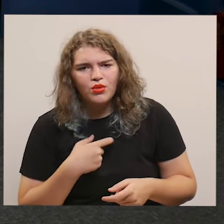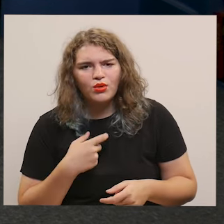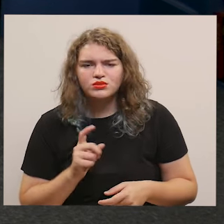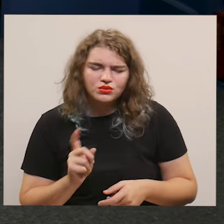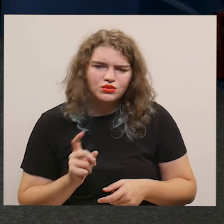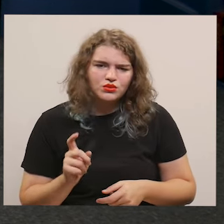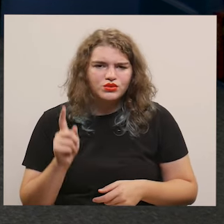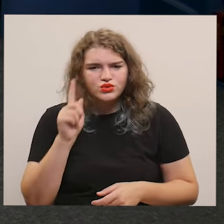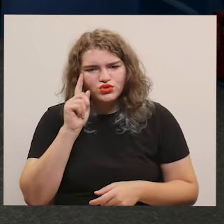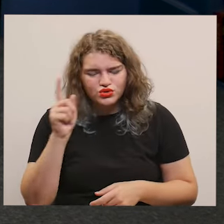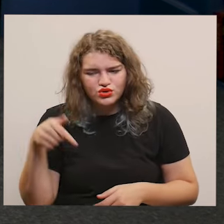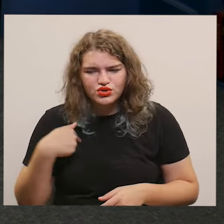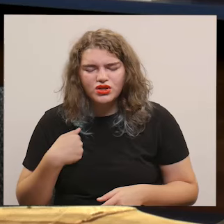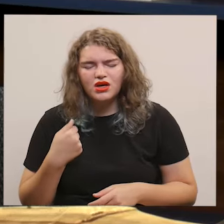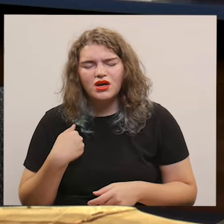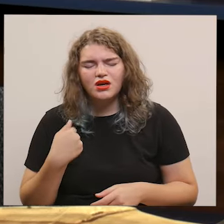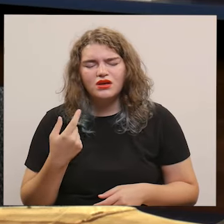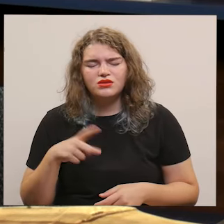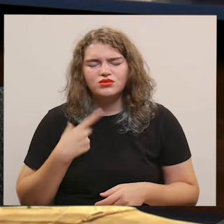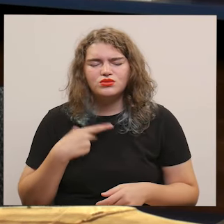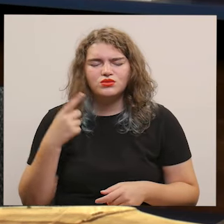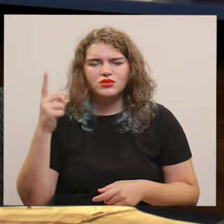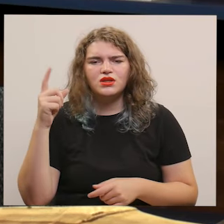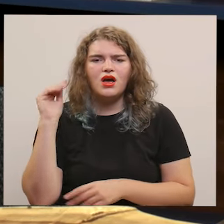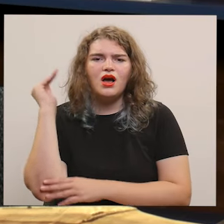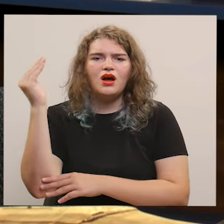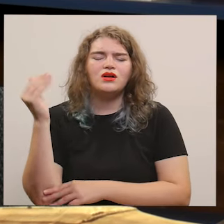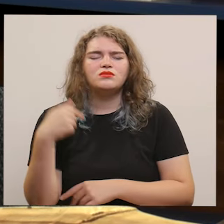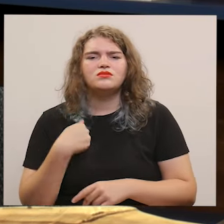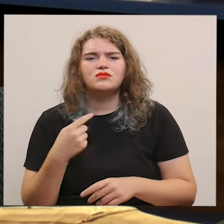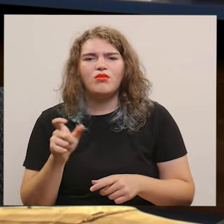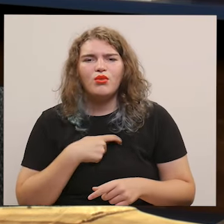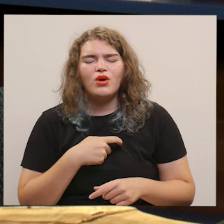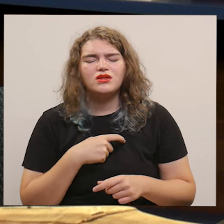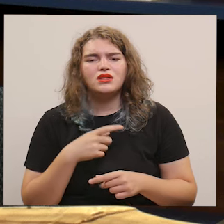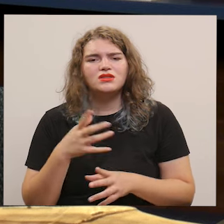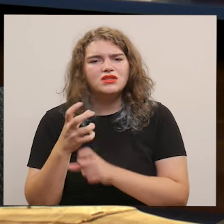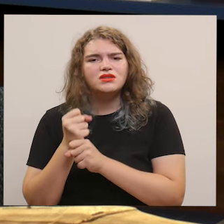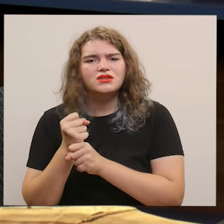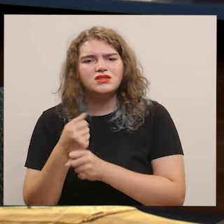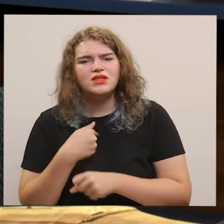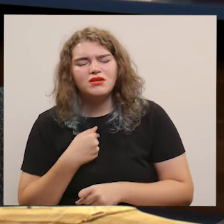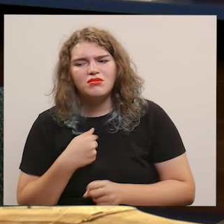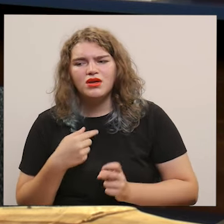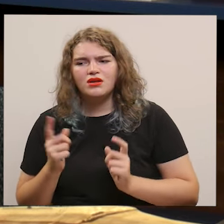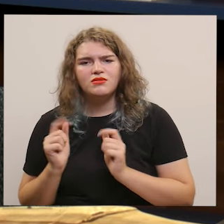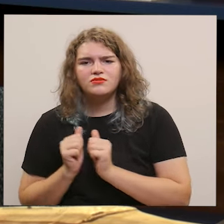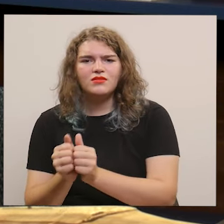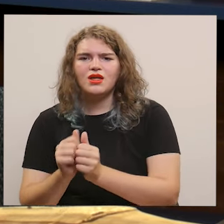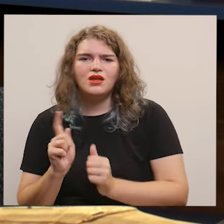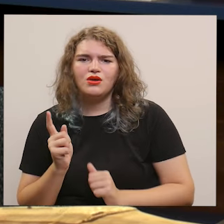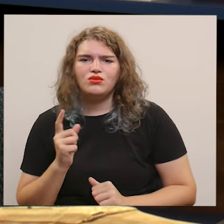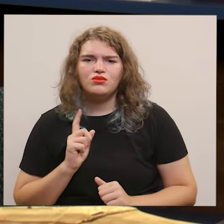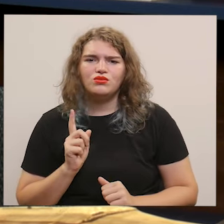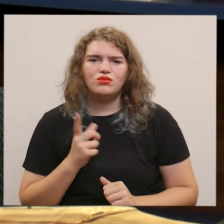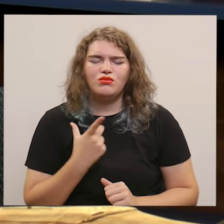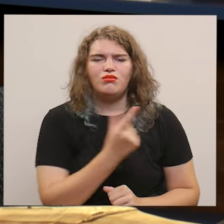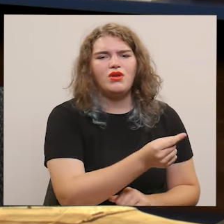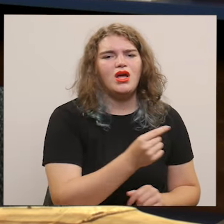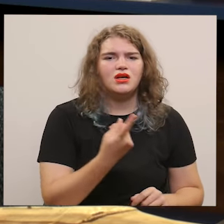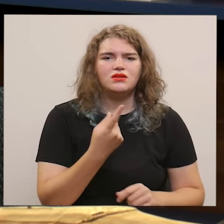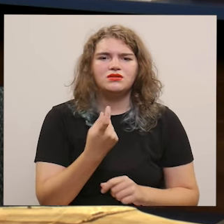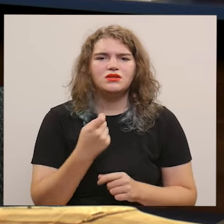poți. Deja știe că sunt adult, știe că se poate baza pe mine și că n-am să plec din relația cu el